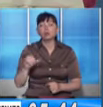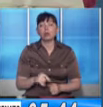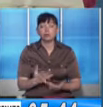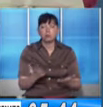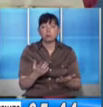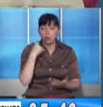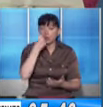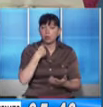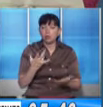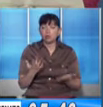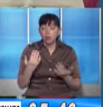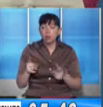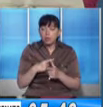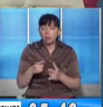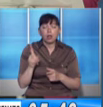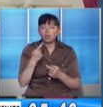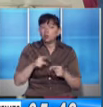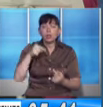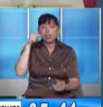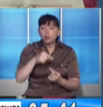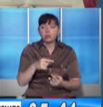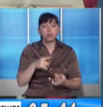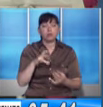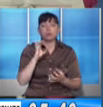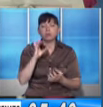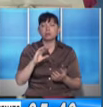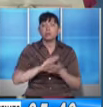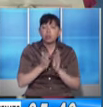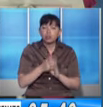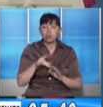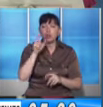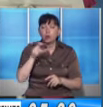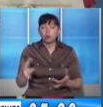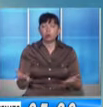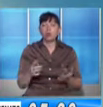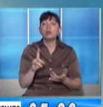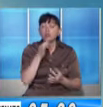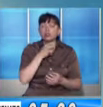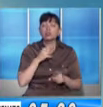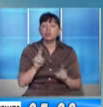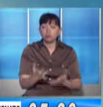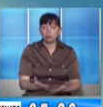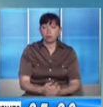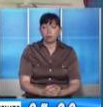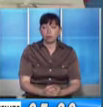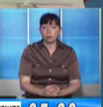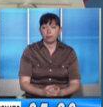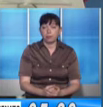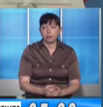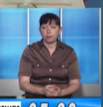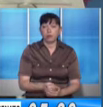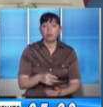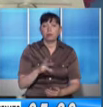trei lucruri care vin în contradicție cu interesul cetățeanului, cu Renato interesul Usate, național. În anul 2014, nu cu dumneavoastră